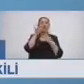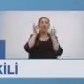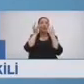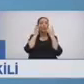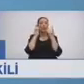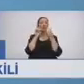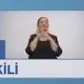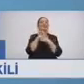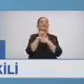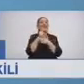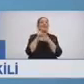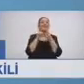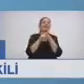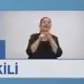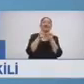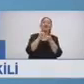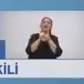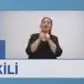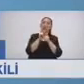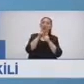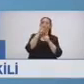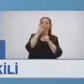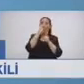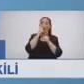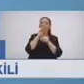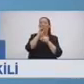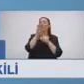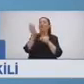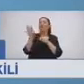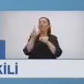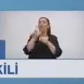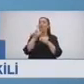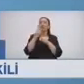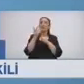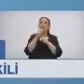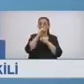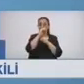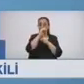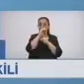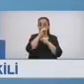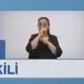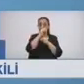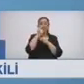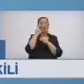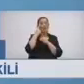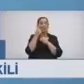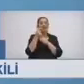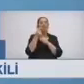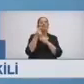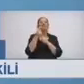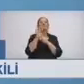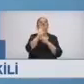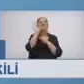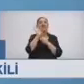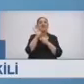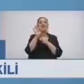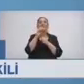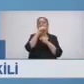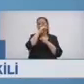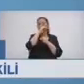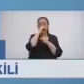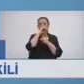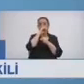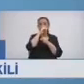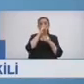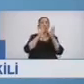sanat ve sporu o köylere götürmek zorundasınız. Bakın Silivri'nin yemyeşil orman köyleri, bir gün sizi davet